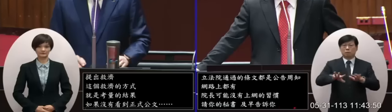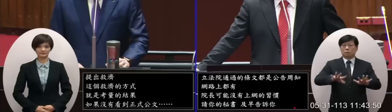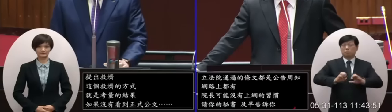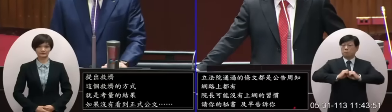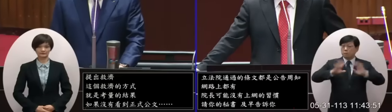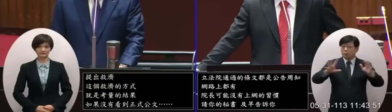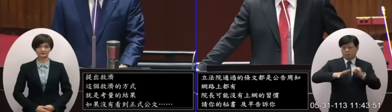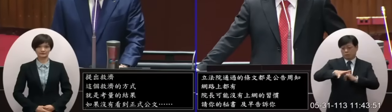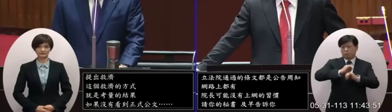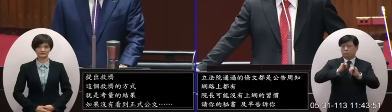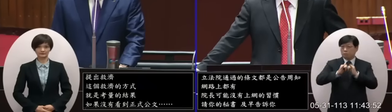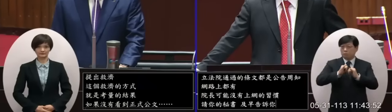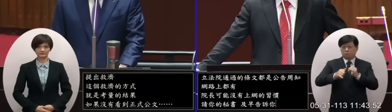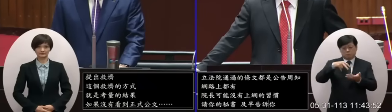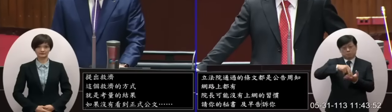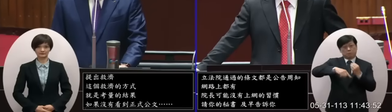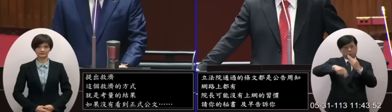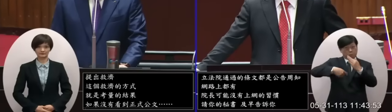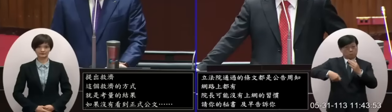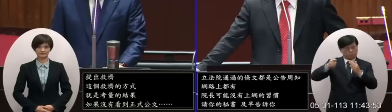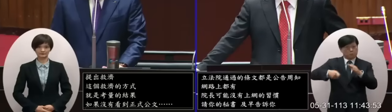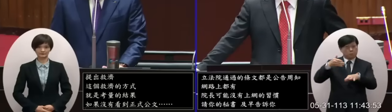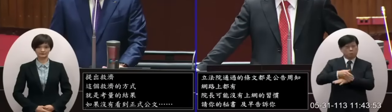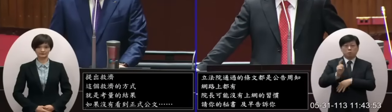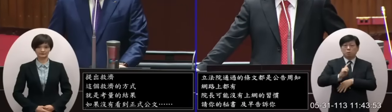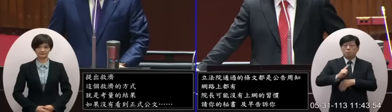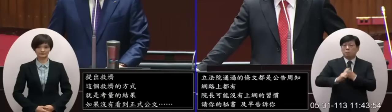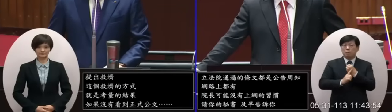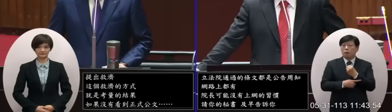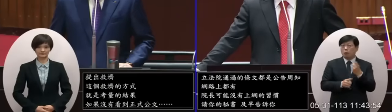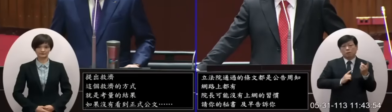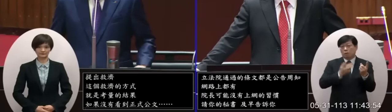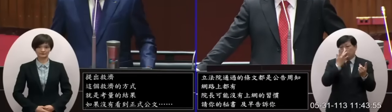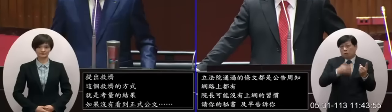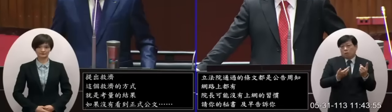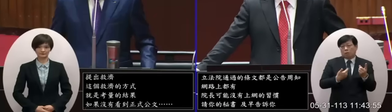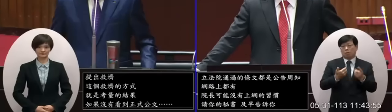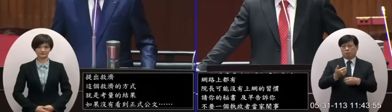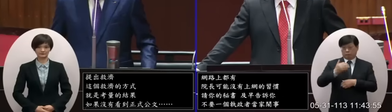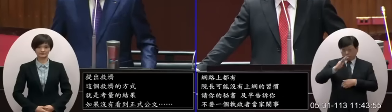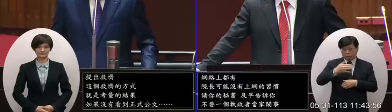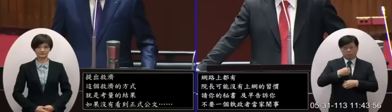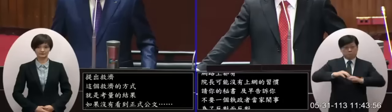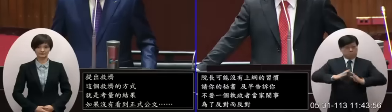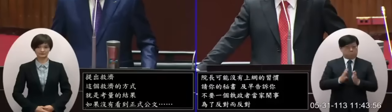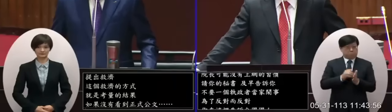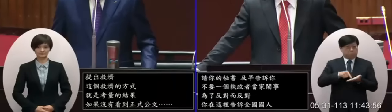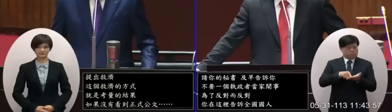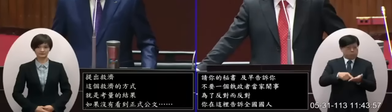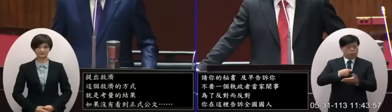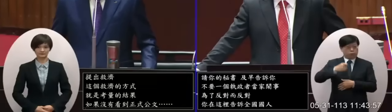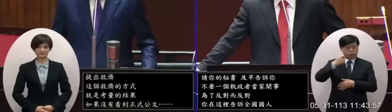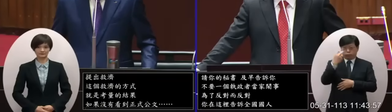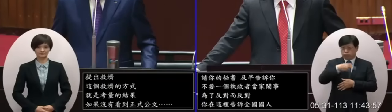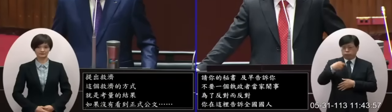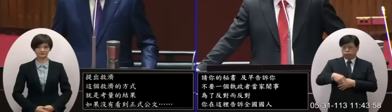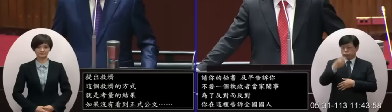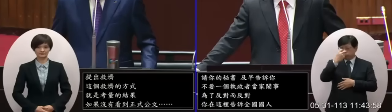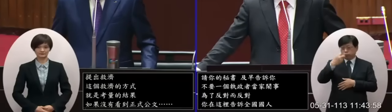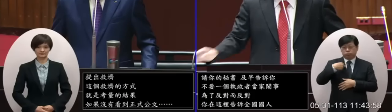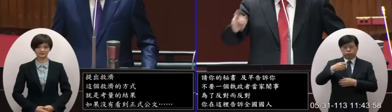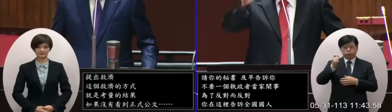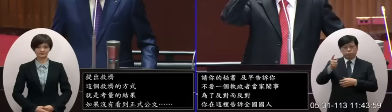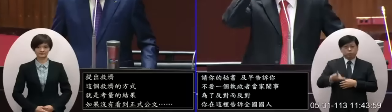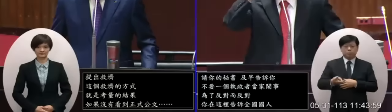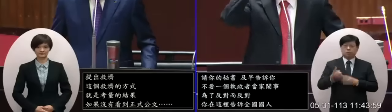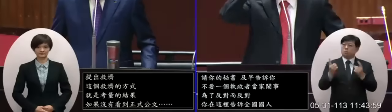告诉全国国人，立法院通过了什么直接行使法你不了解，但是你就率先表达要对行政院提出